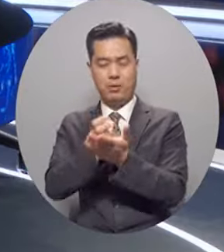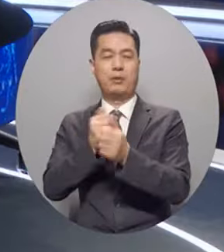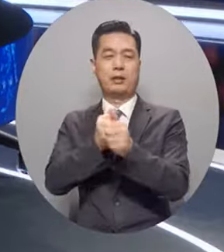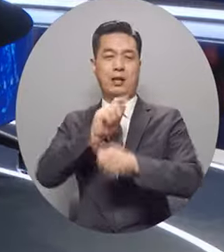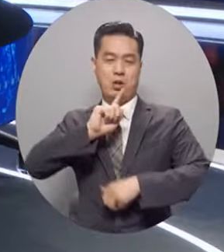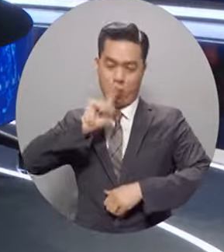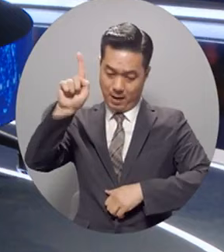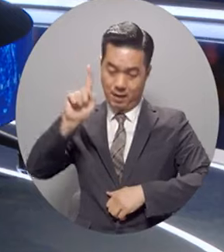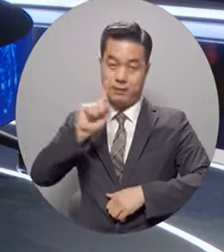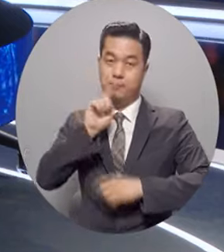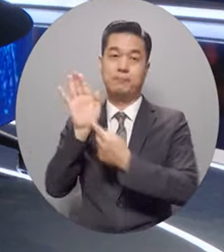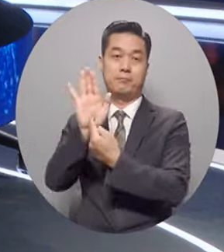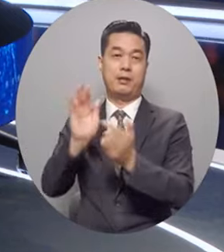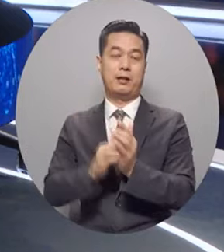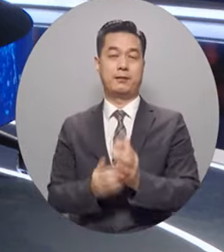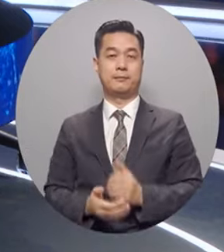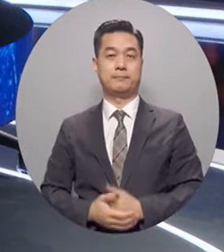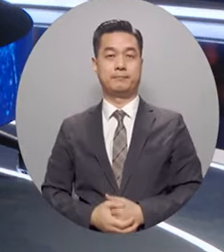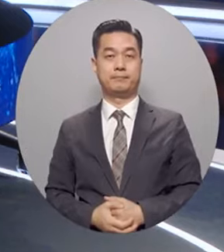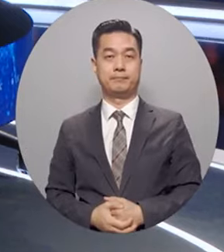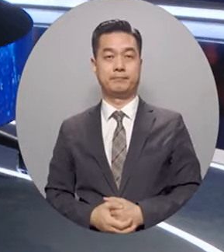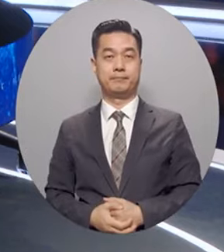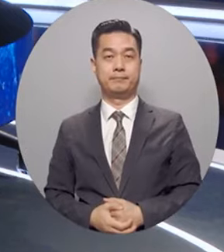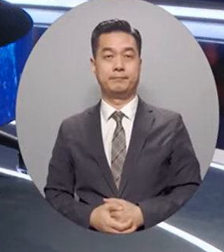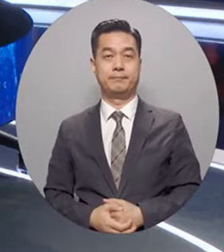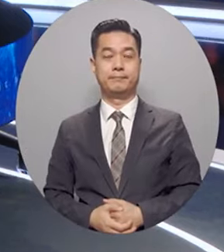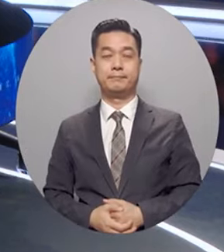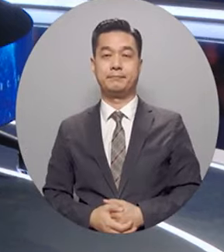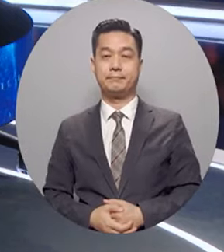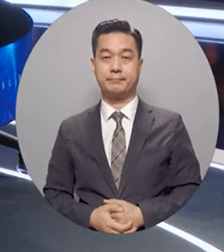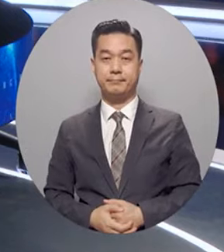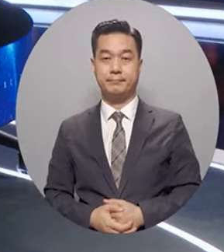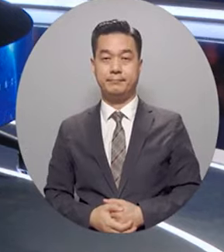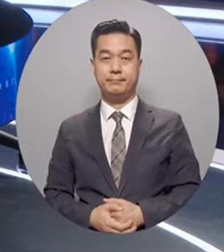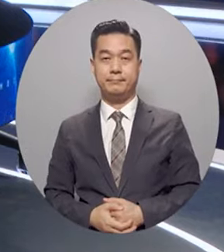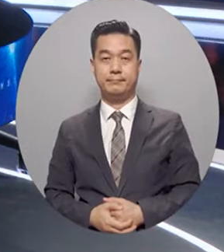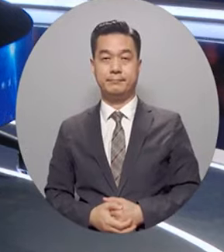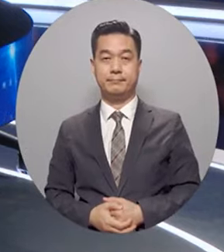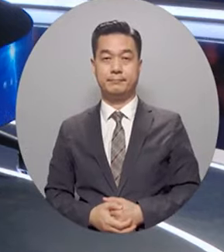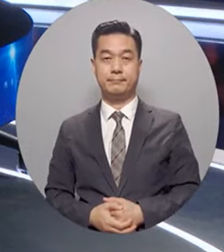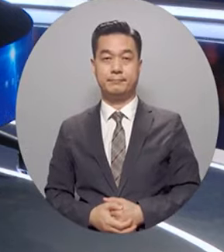조치하겠다 이렇게 강조했습니다네 정치팀 김정우 기자 잘 들었습니다